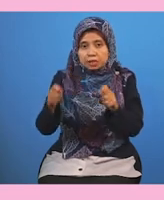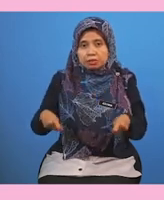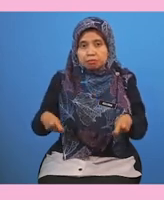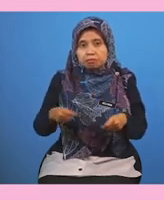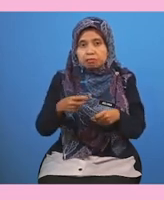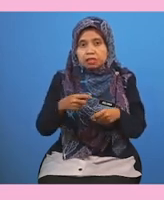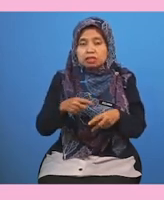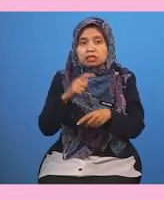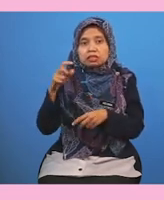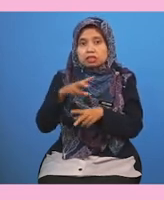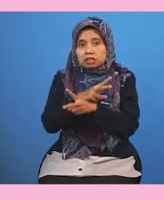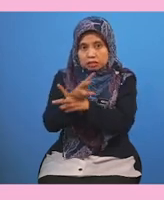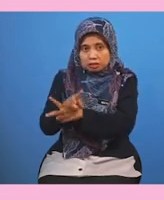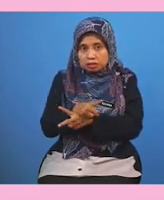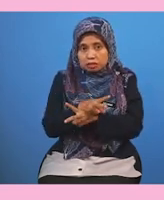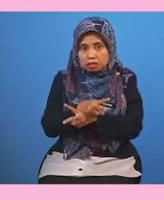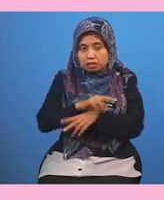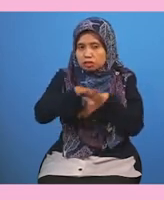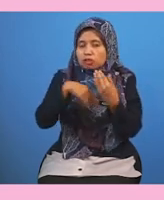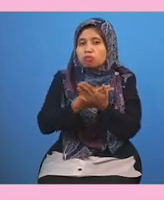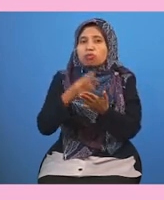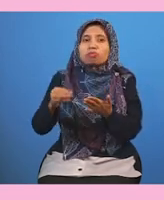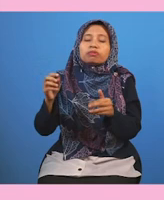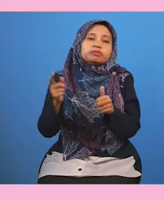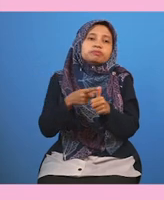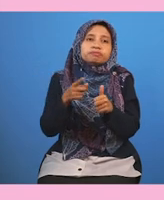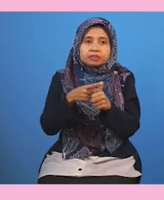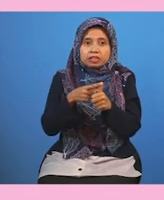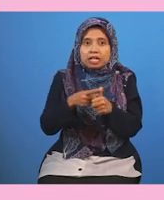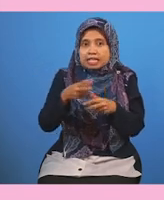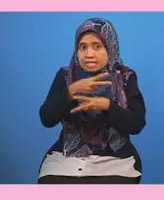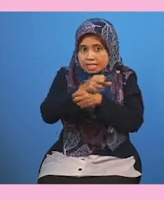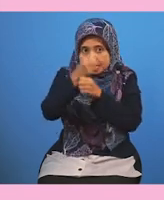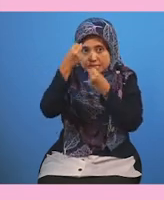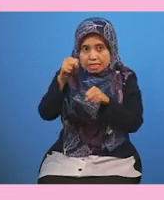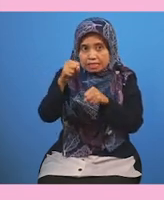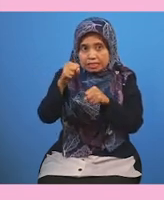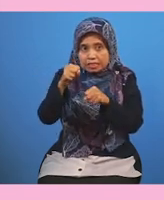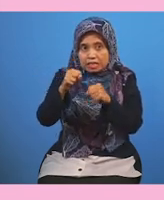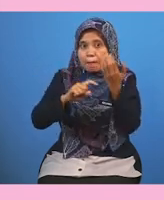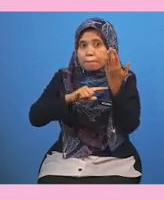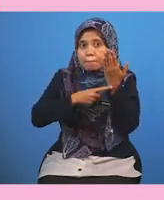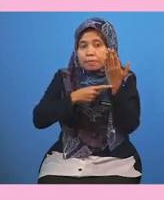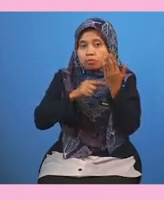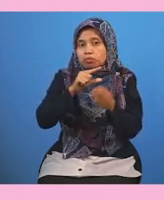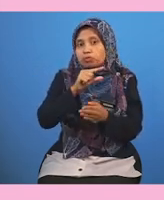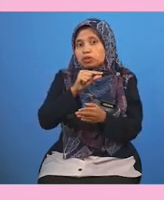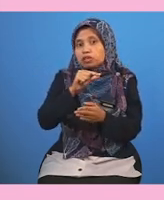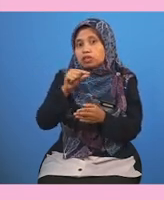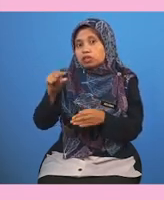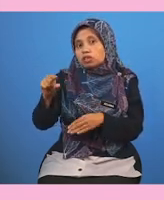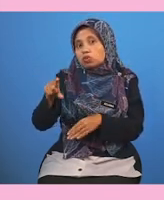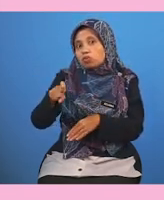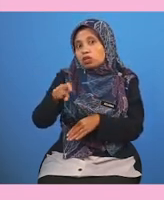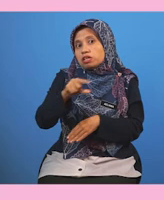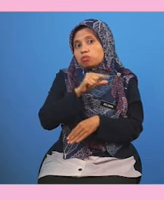isolasi, para pelajar semua perlu yang pertama, menyediakan pemula ulat burung anggaran